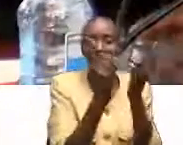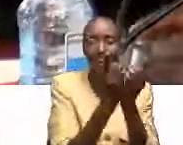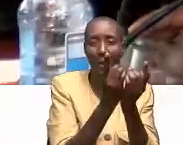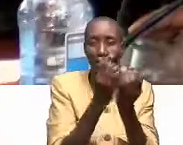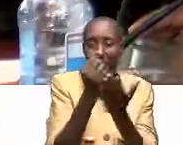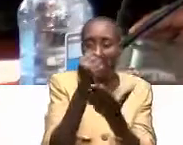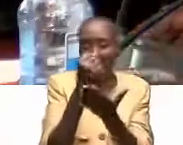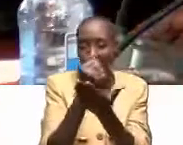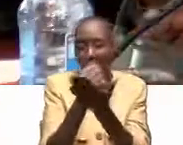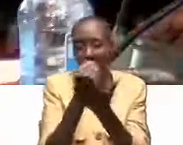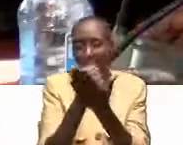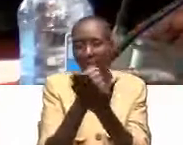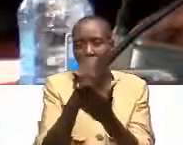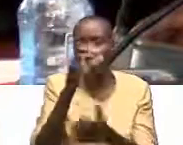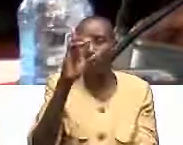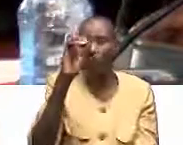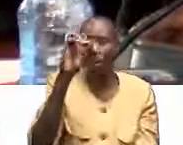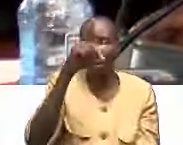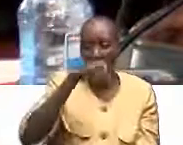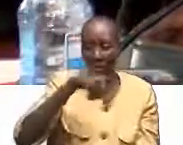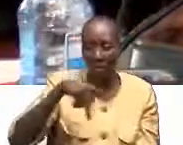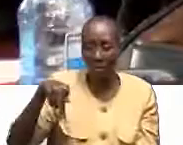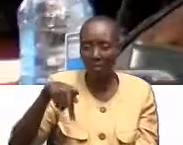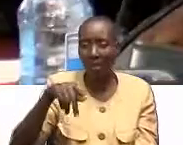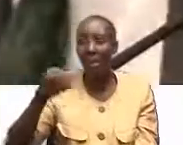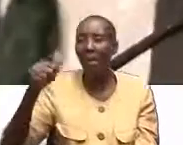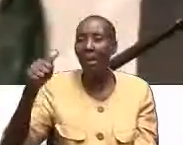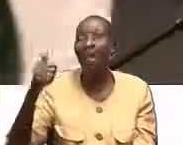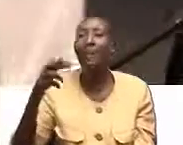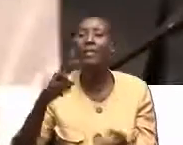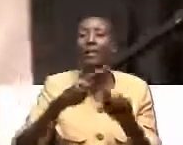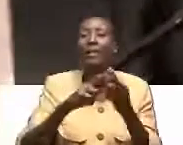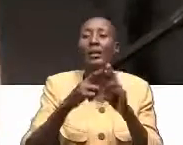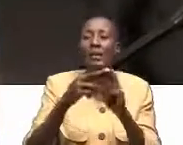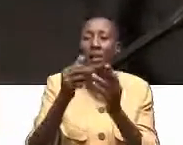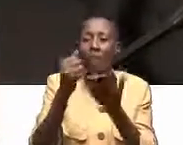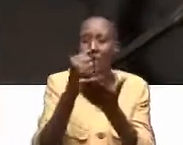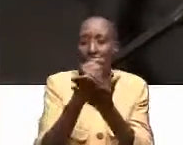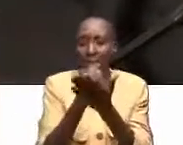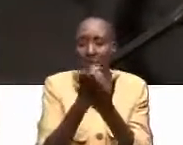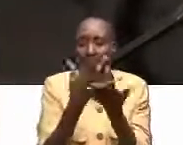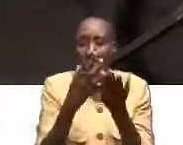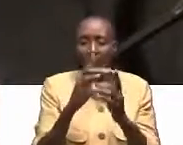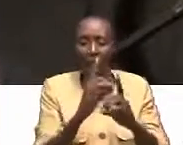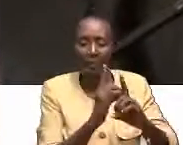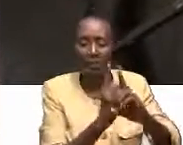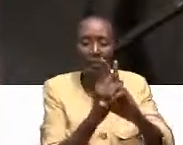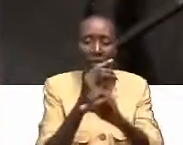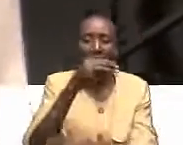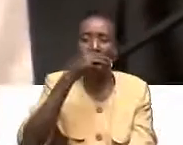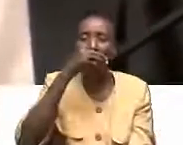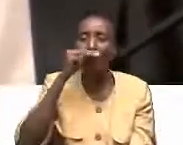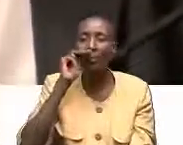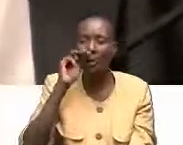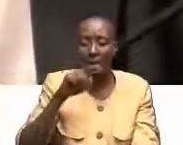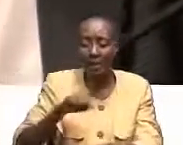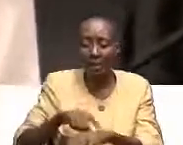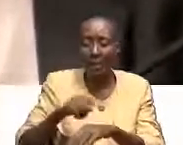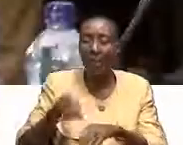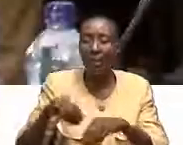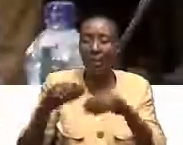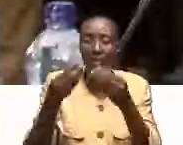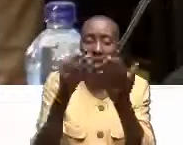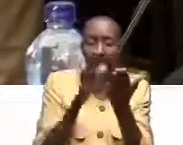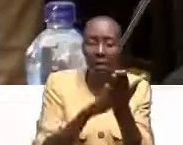prosecutor and other related offices. Walioandamana na Musalia Mudavadi katika kuwasilisha mapendekezo yao ni kama